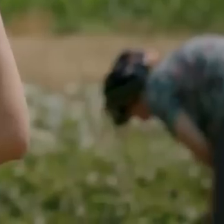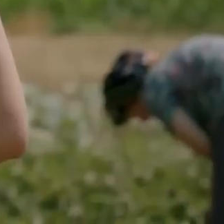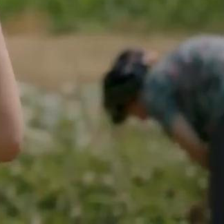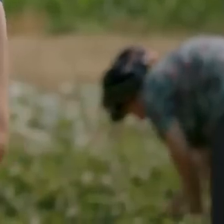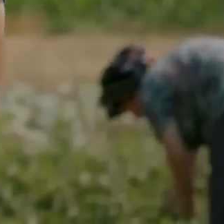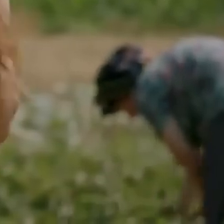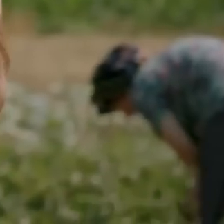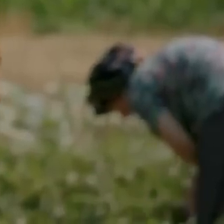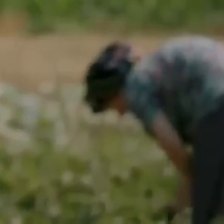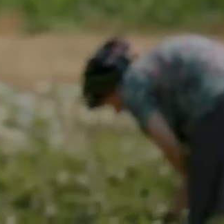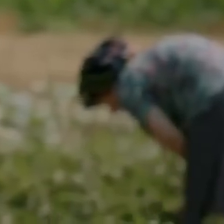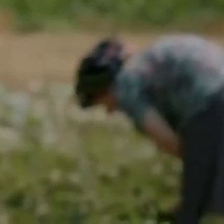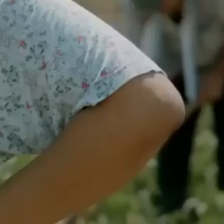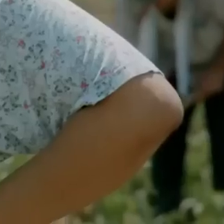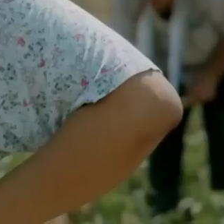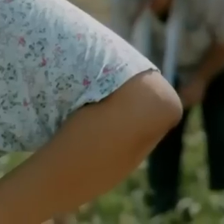el sallıyor.